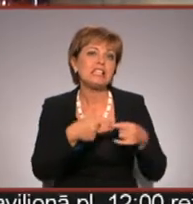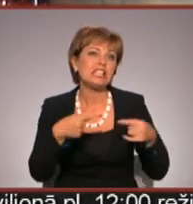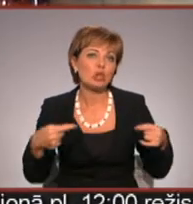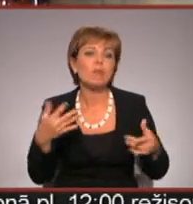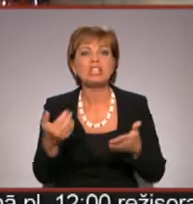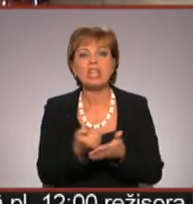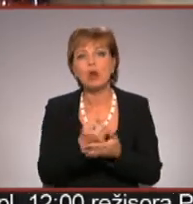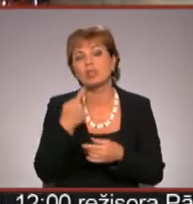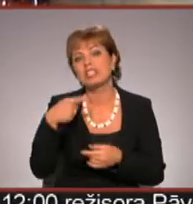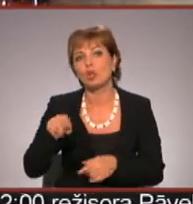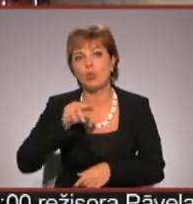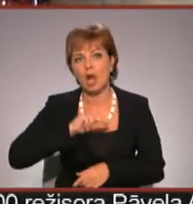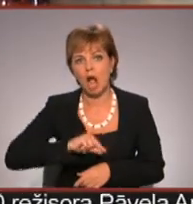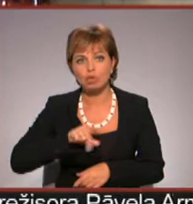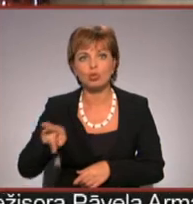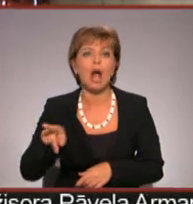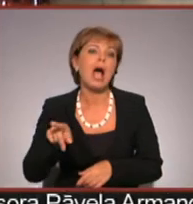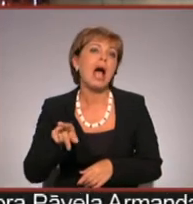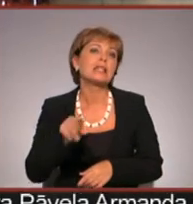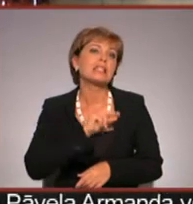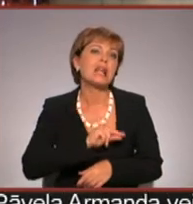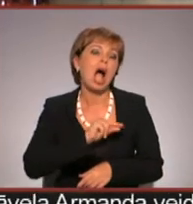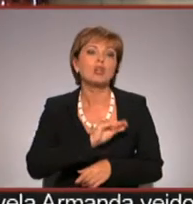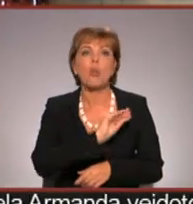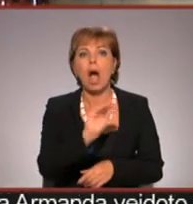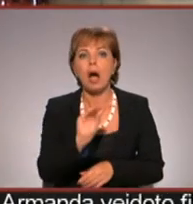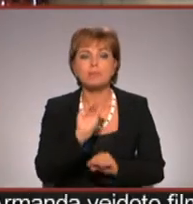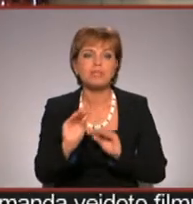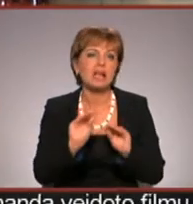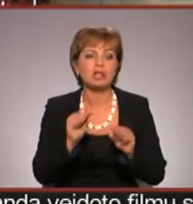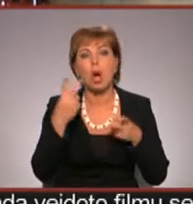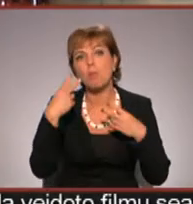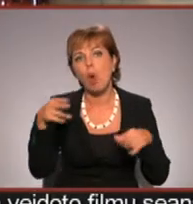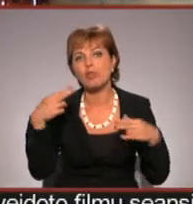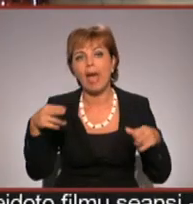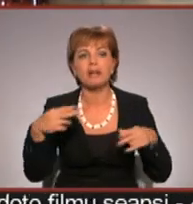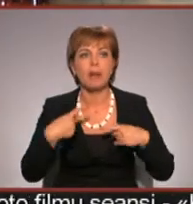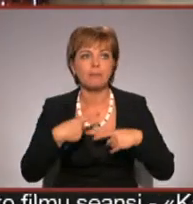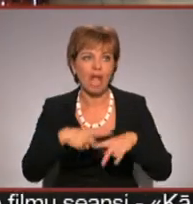pavisam citu raksturu, ja skaņu apstrādā ar modernajām tehnoloģijām.